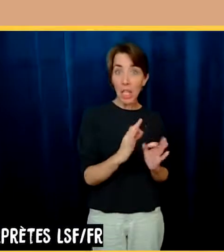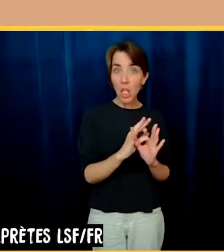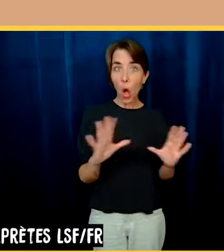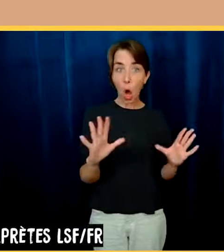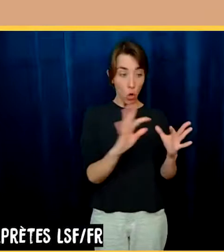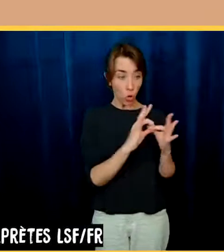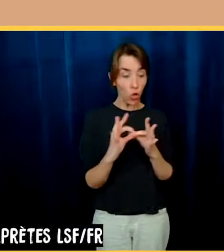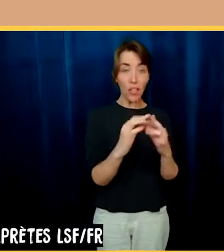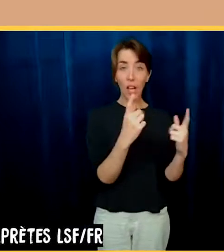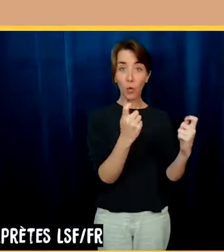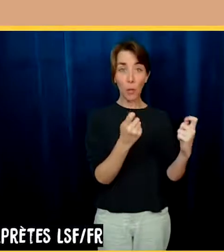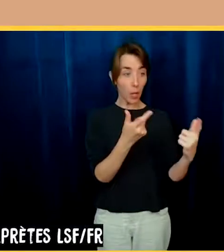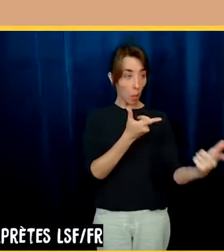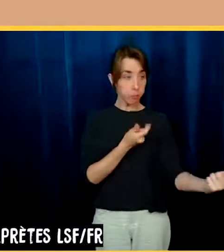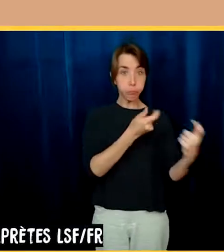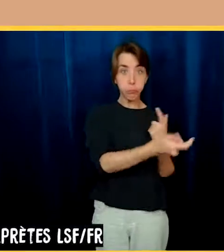choses à apporter. Écoutez-nous.